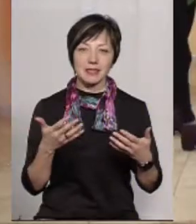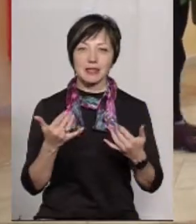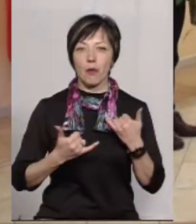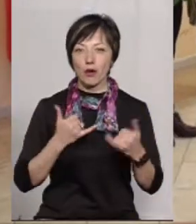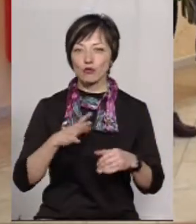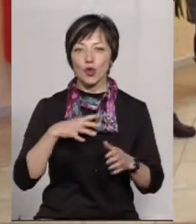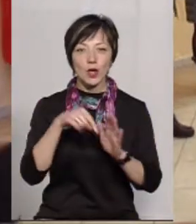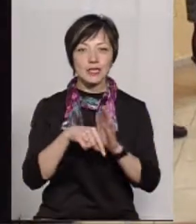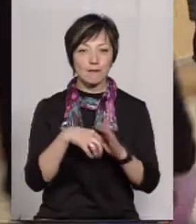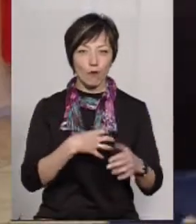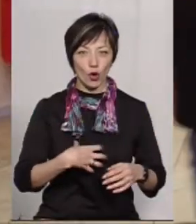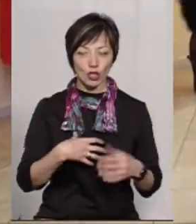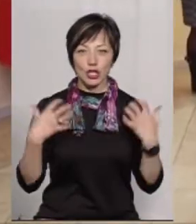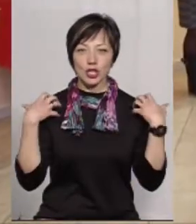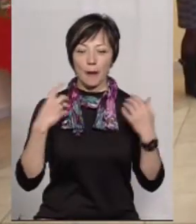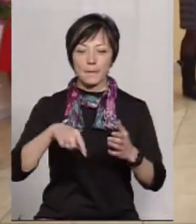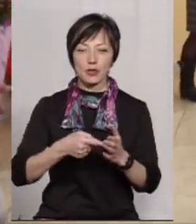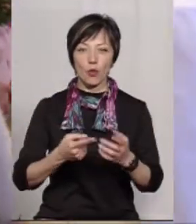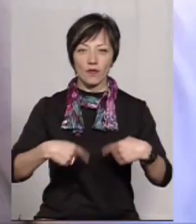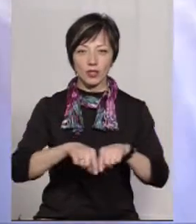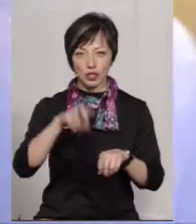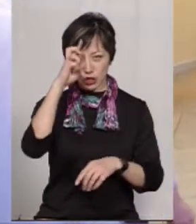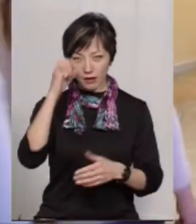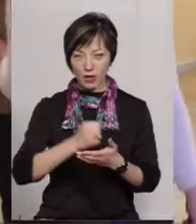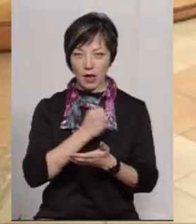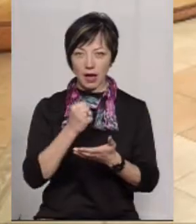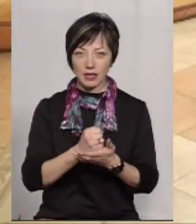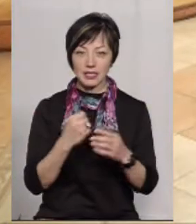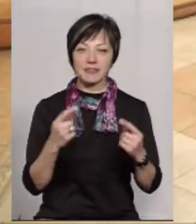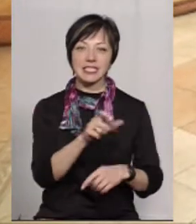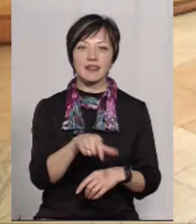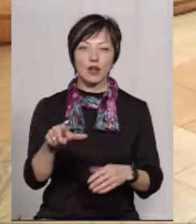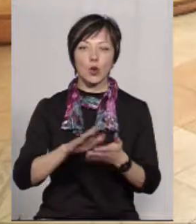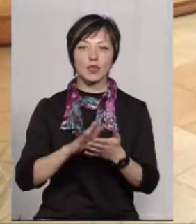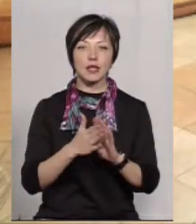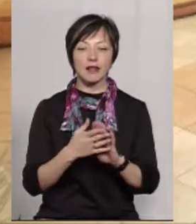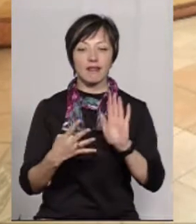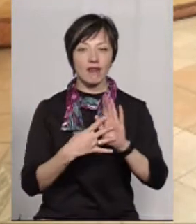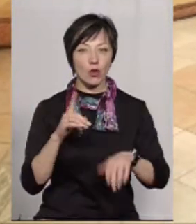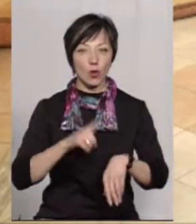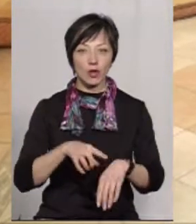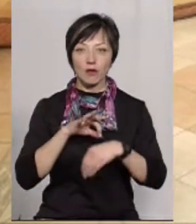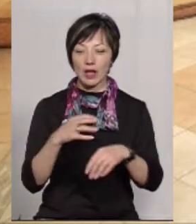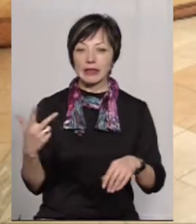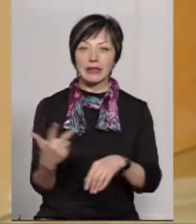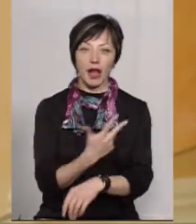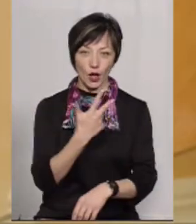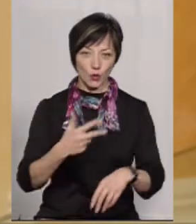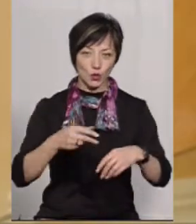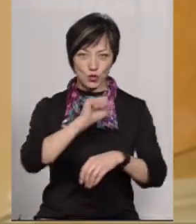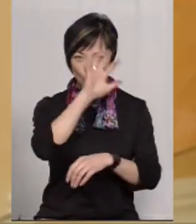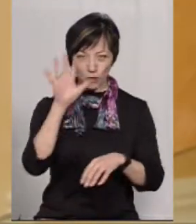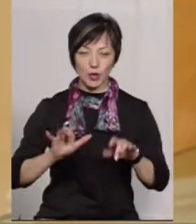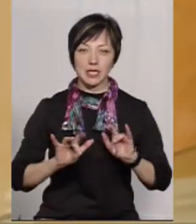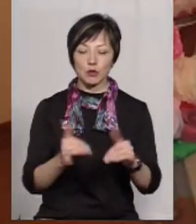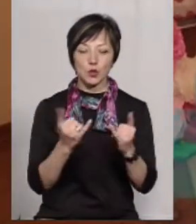символічно. Начальник Хмельницького міського відділу державної реєстрації актів цивільного стану Марина Зубова в 9-й годині проводить третю шлюбну церемонію. Їх